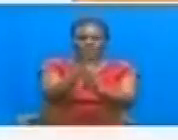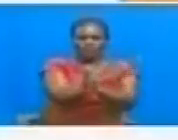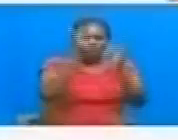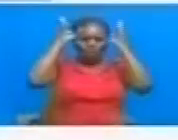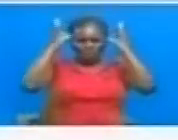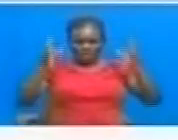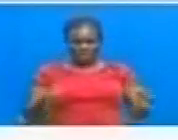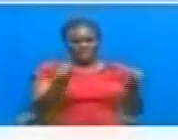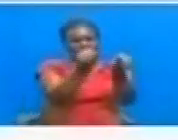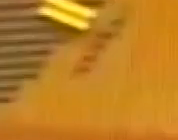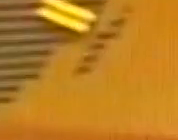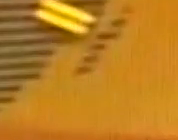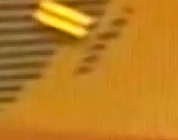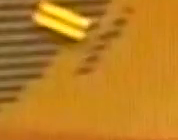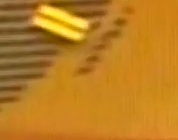yake Jumamosi.